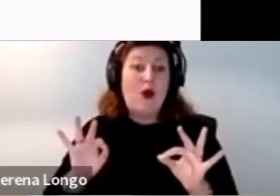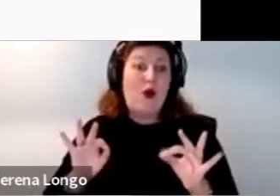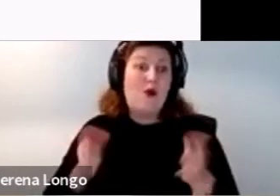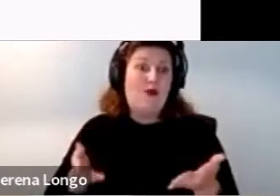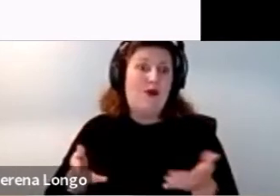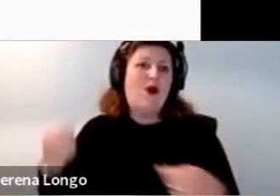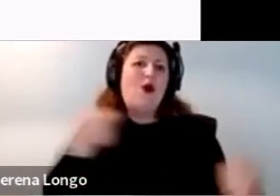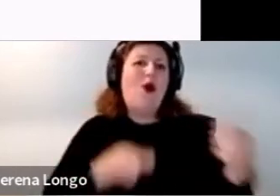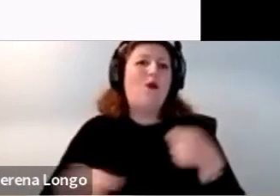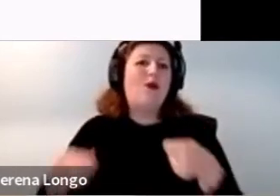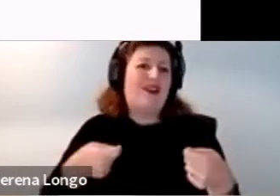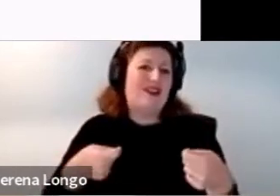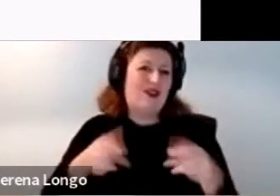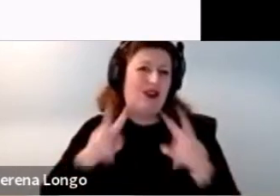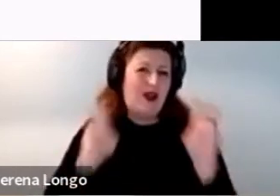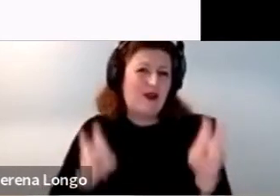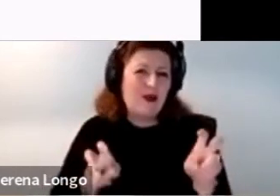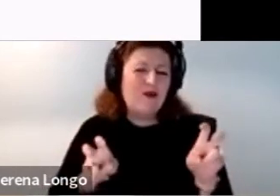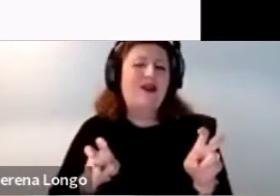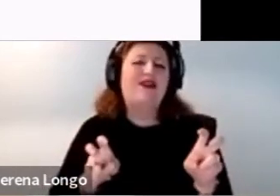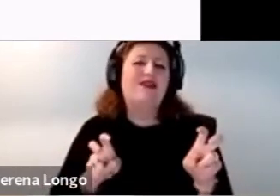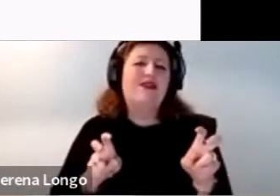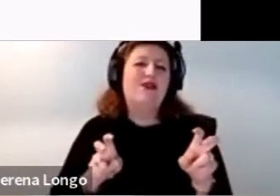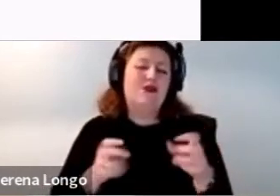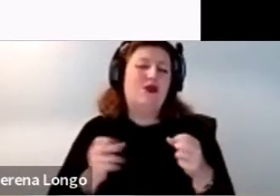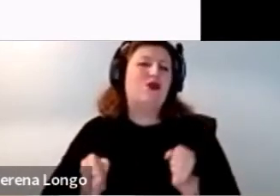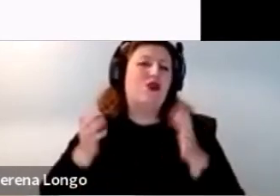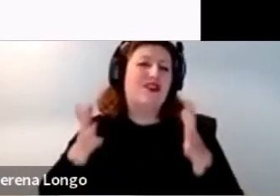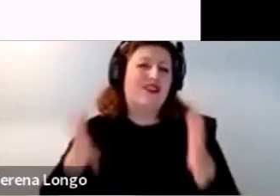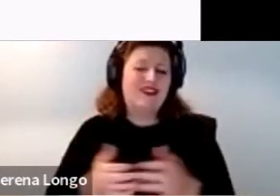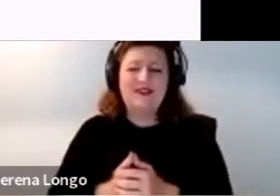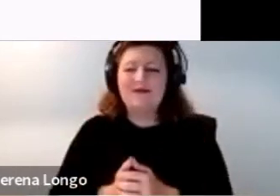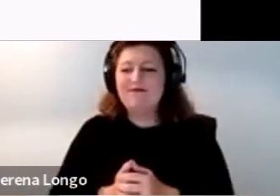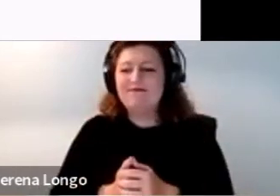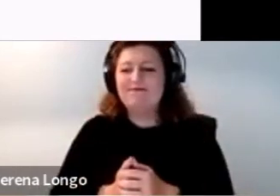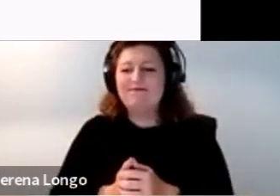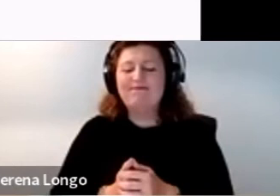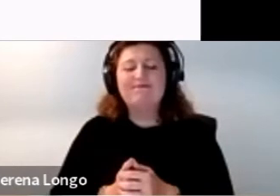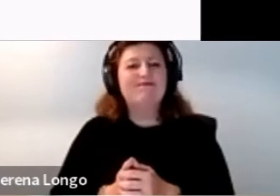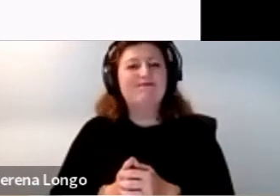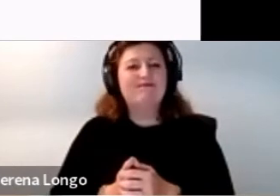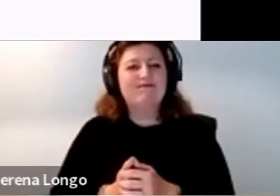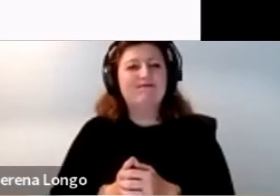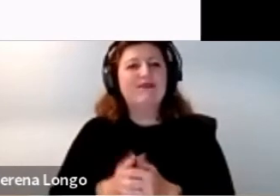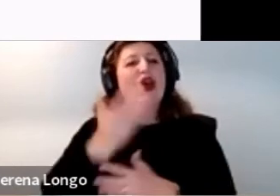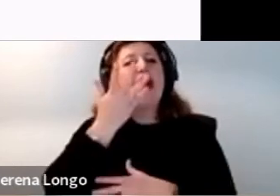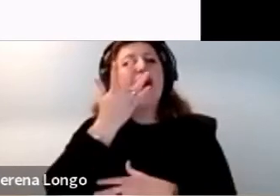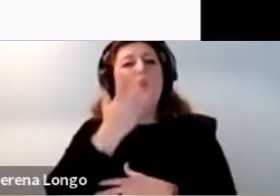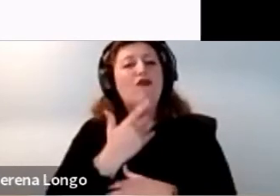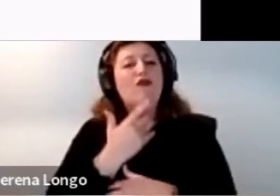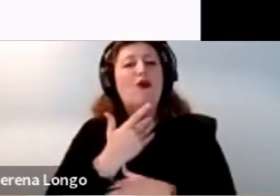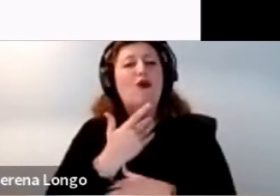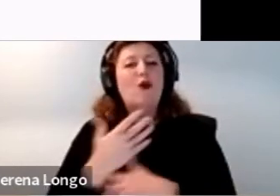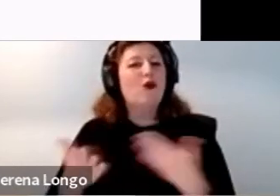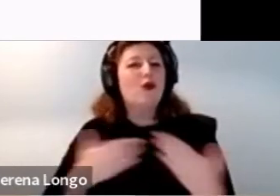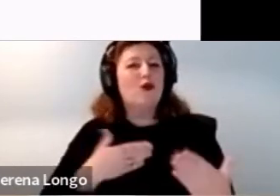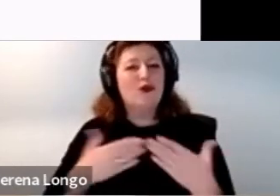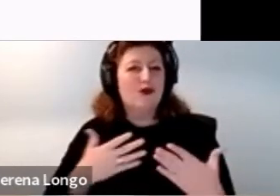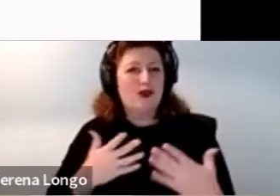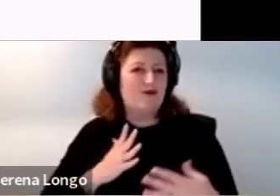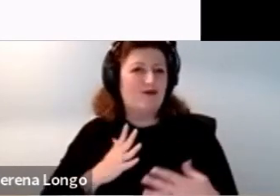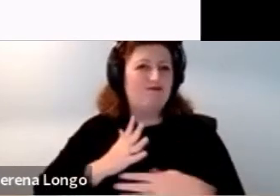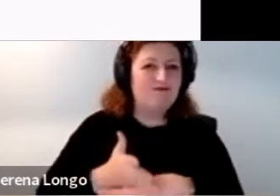della cooperazione e della solidarietà. Io vorrei introdurre il mio